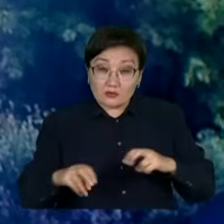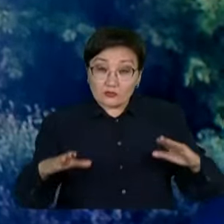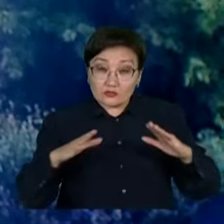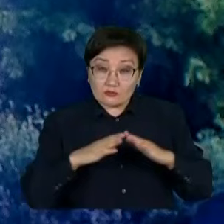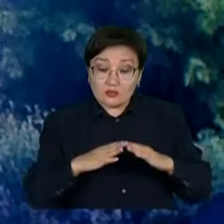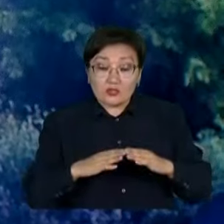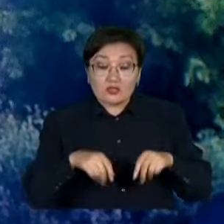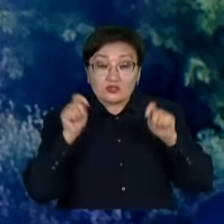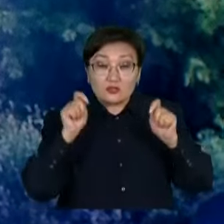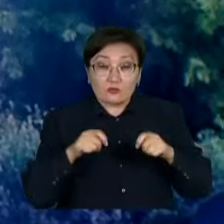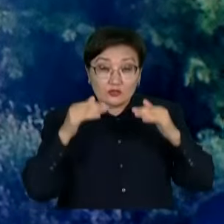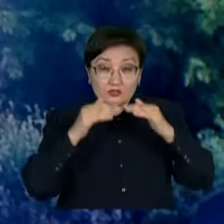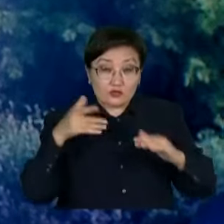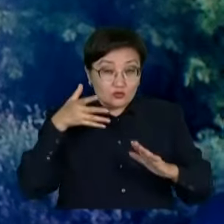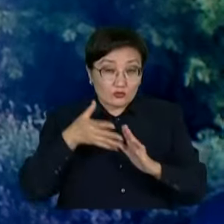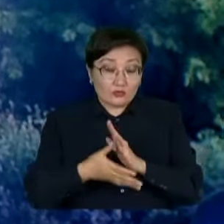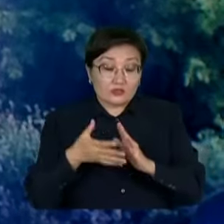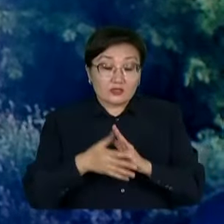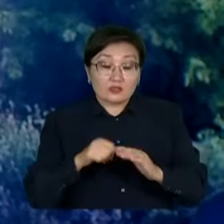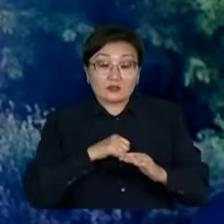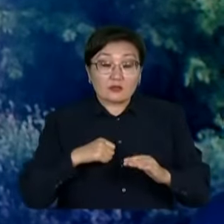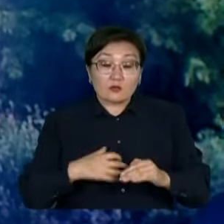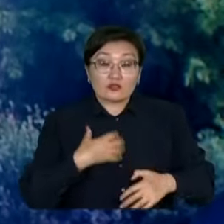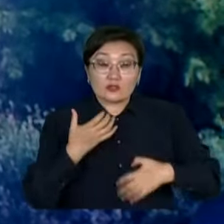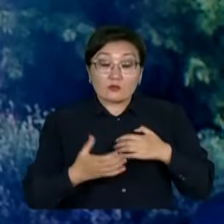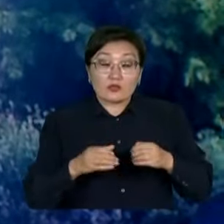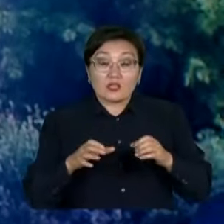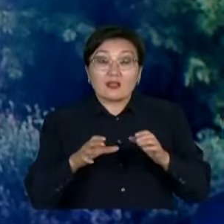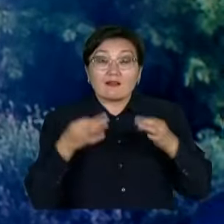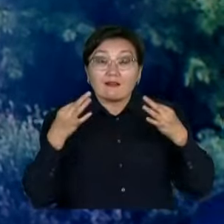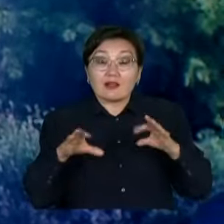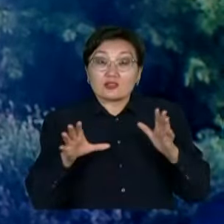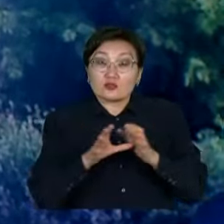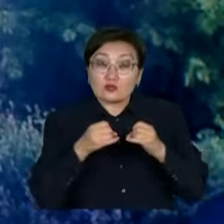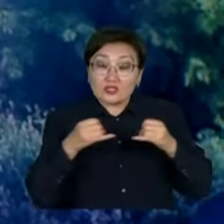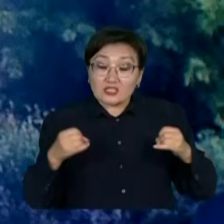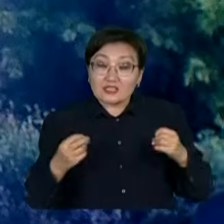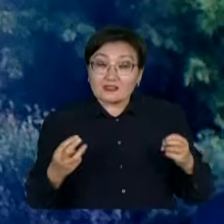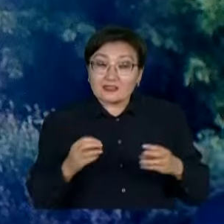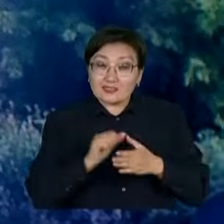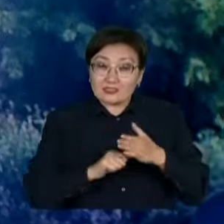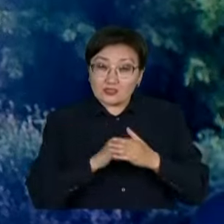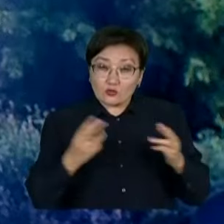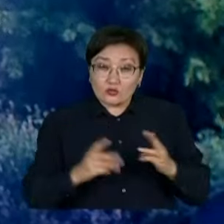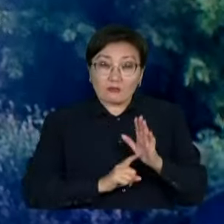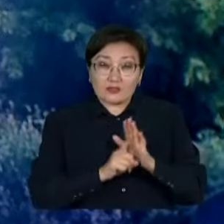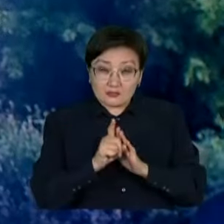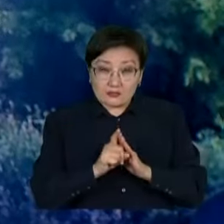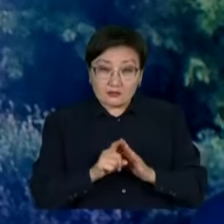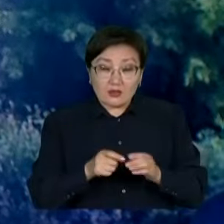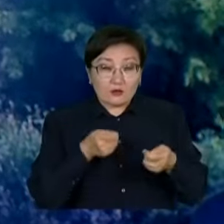баспанада жаңбыр жауса төбеден су ағады. Ең сорақысы ашық тоқтың кесірінен өртте болыпты. Атқамінерлер